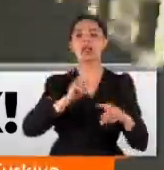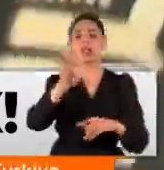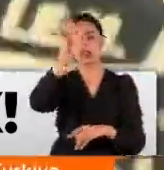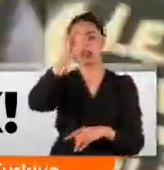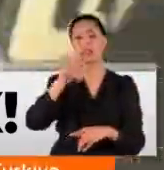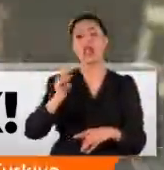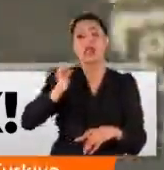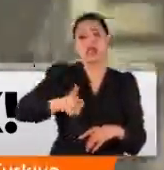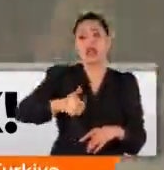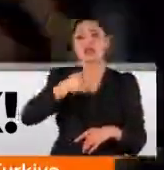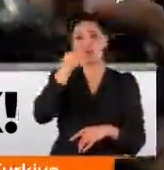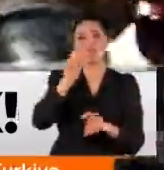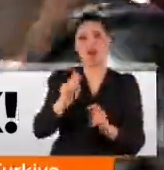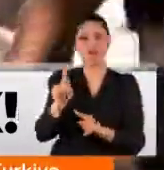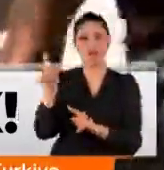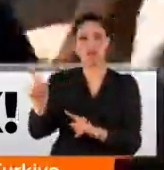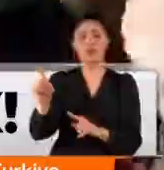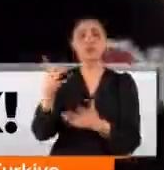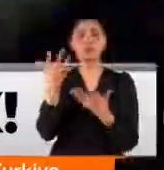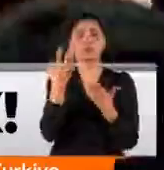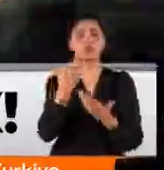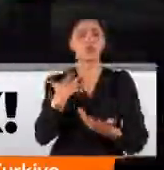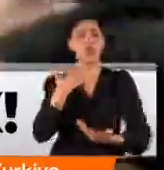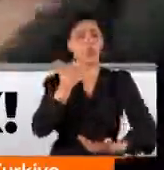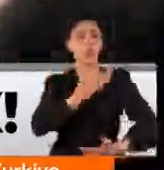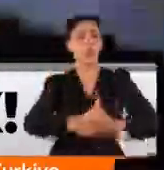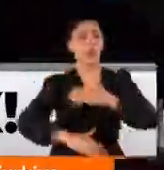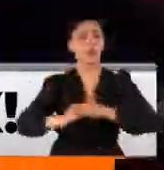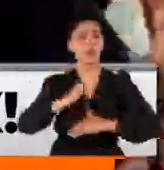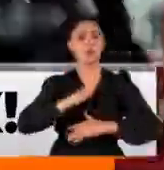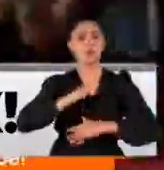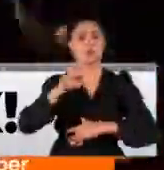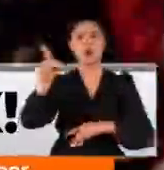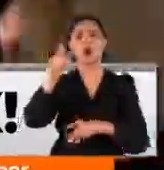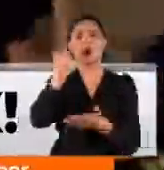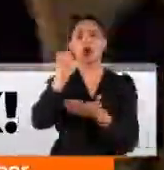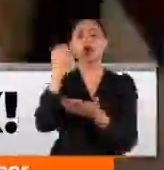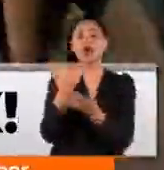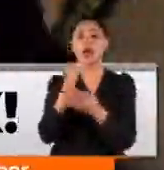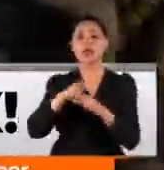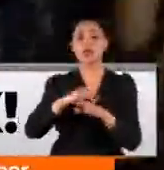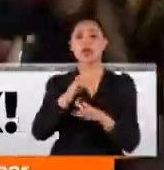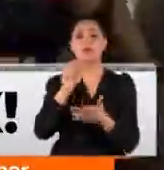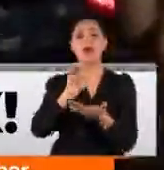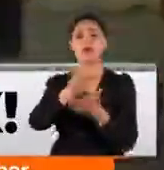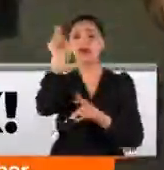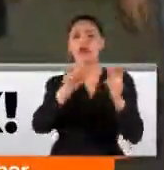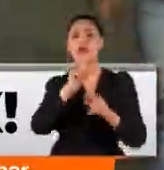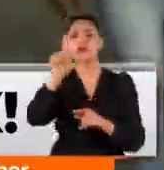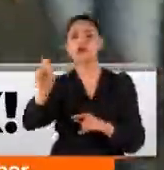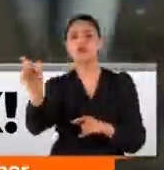Şimdi savcılığa giriş yapıyor oldukça yorgun görünüyordu kendisini görüntüleyen habercilerin sorularını yanıtsız